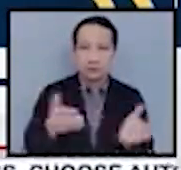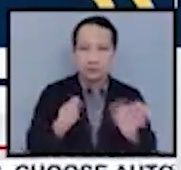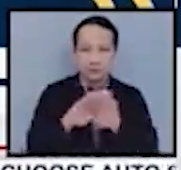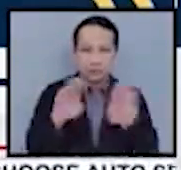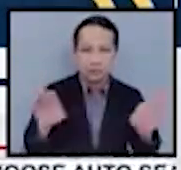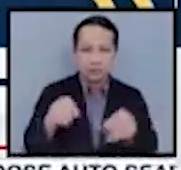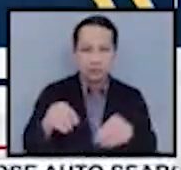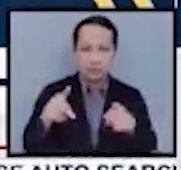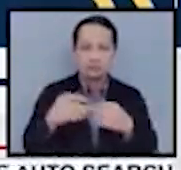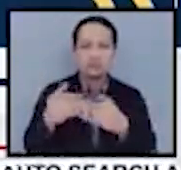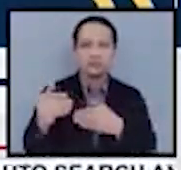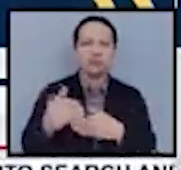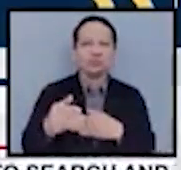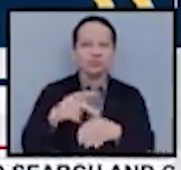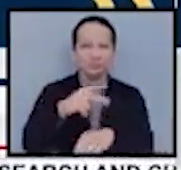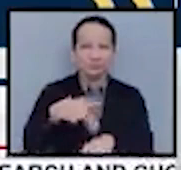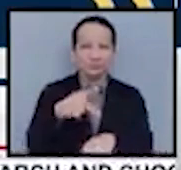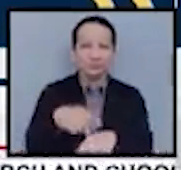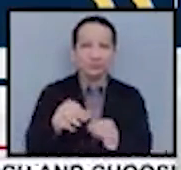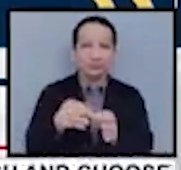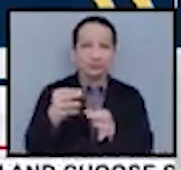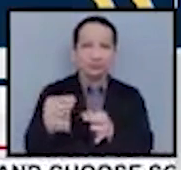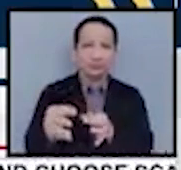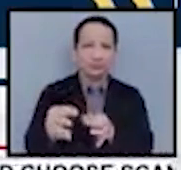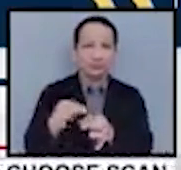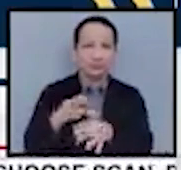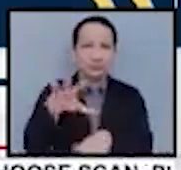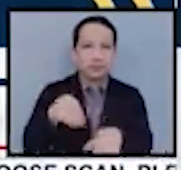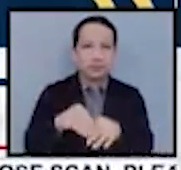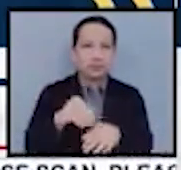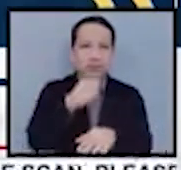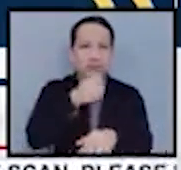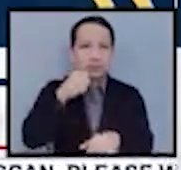para sa Pilipinas, partikular sa sektor ng agrikultura,